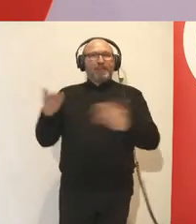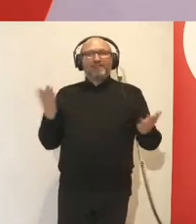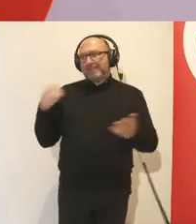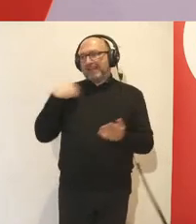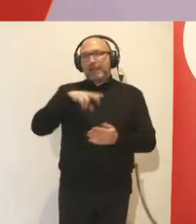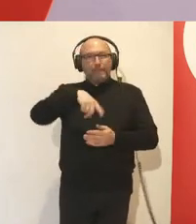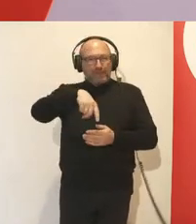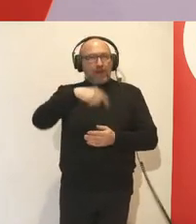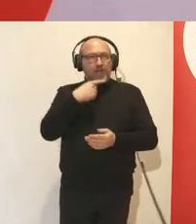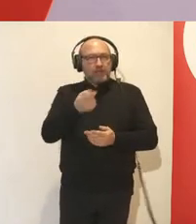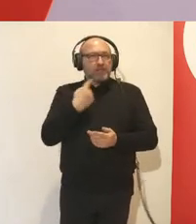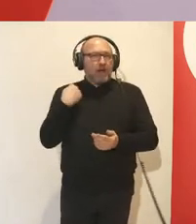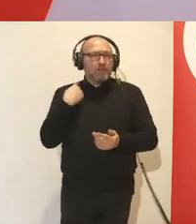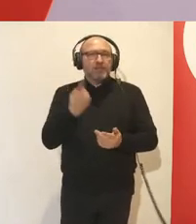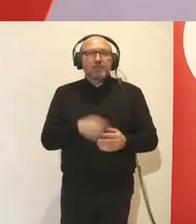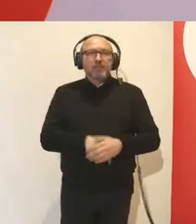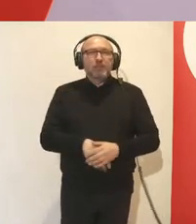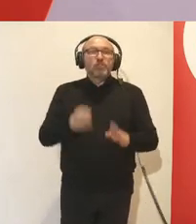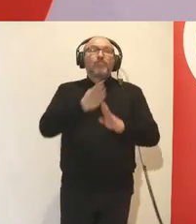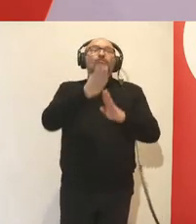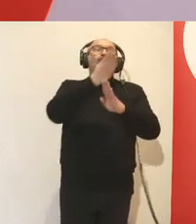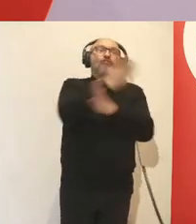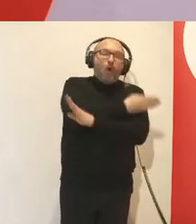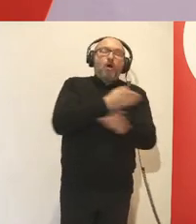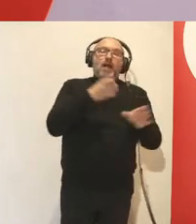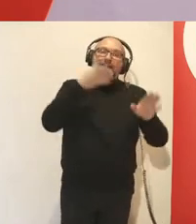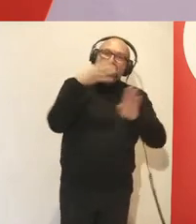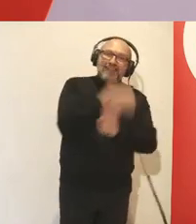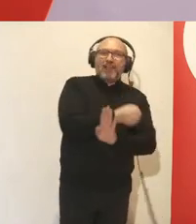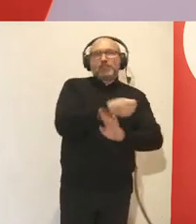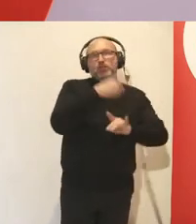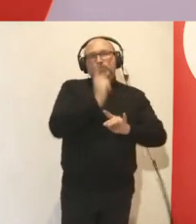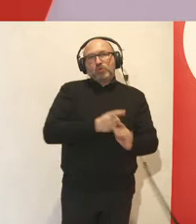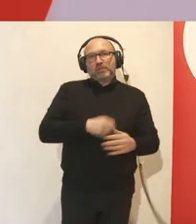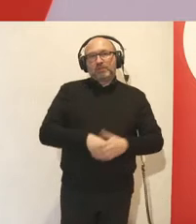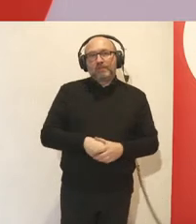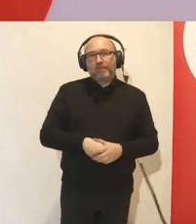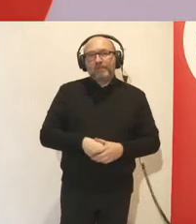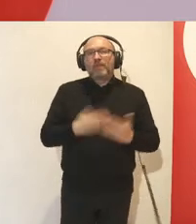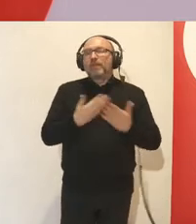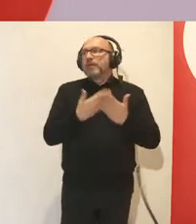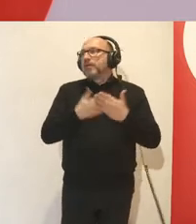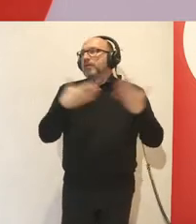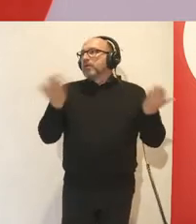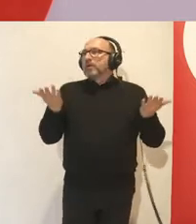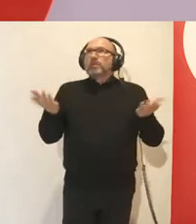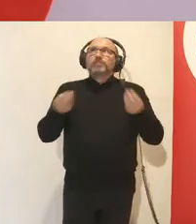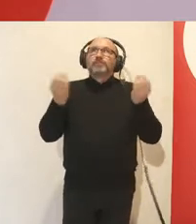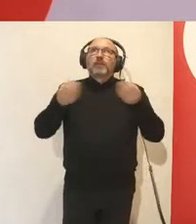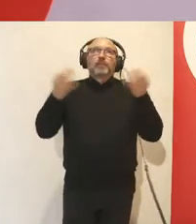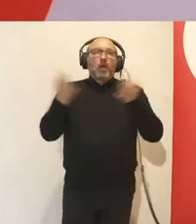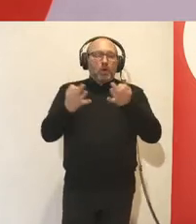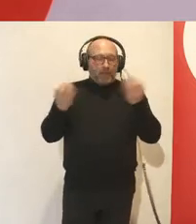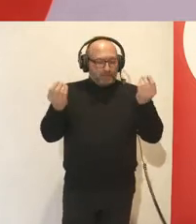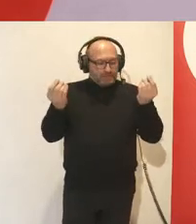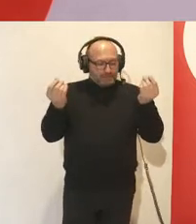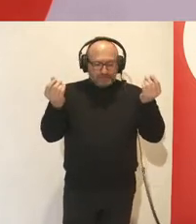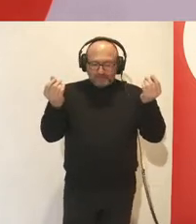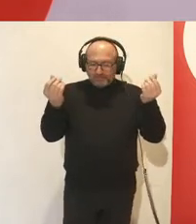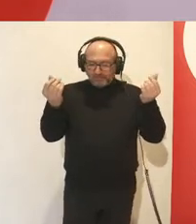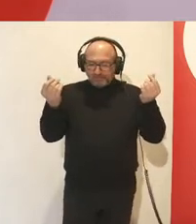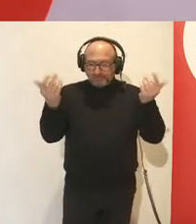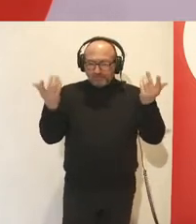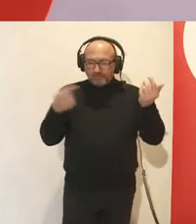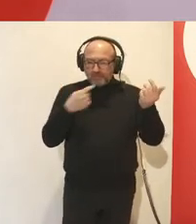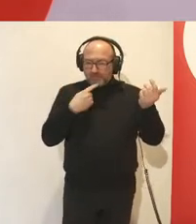sagt also eigentlich muss her eine frühzeitige intervention da sein also du brauchst so ein also du brauchst sonja weiß